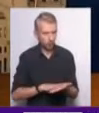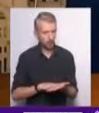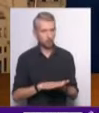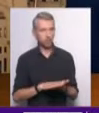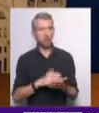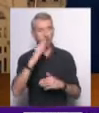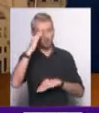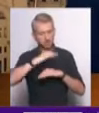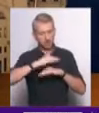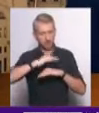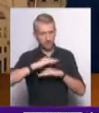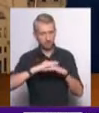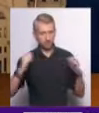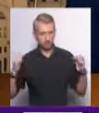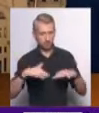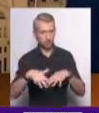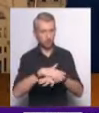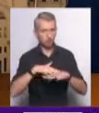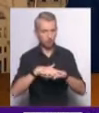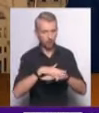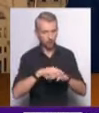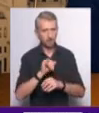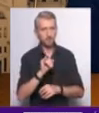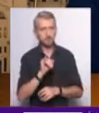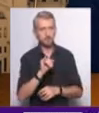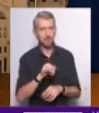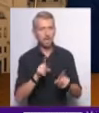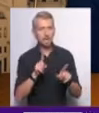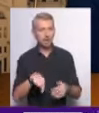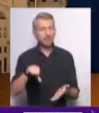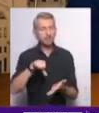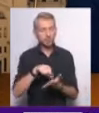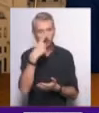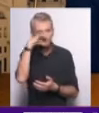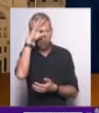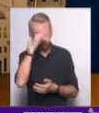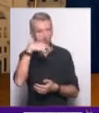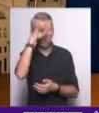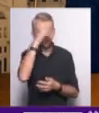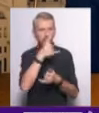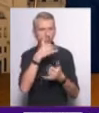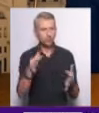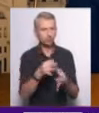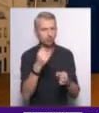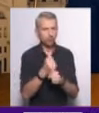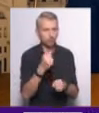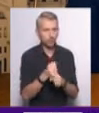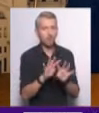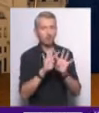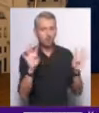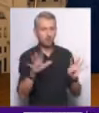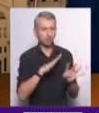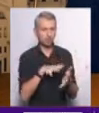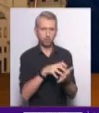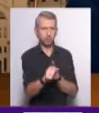на вечір вже зібралася громада. І навіть в присутності поліції, поліція нічого не могла зробити. Цей паркан був банально